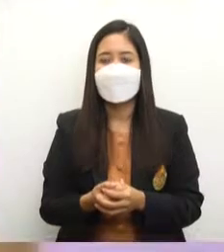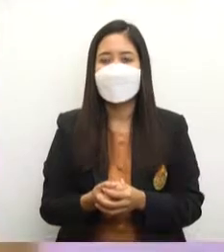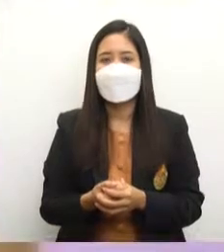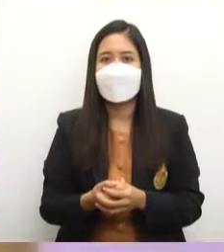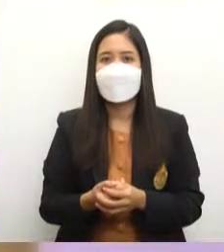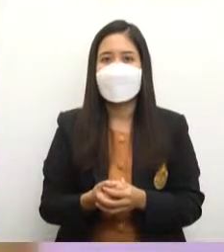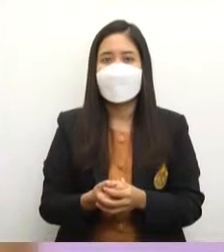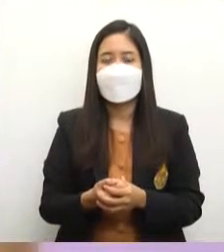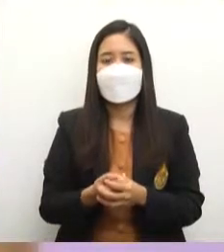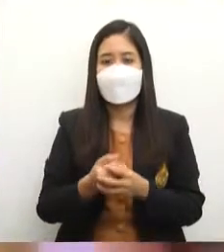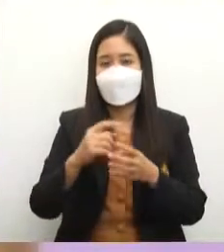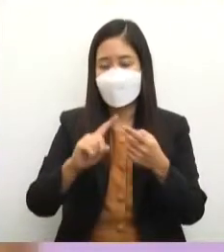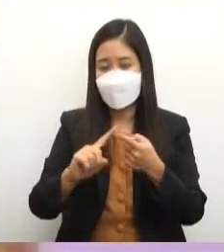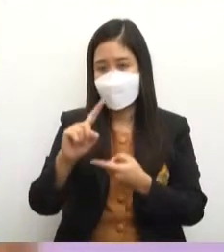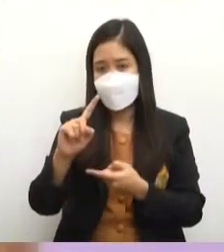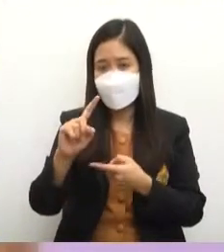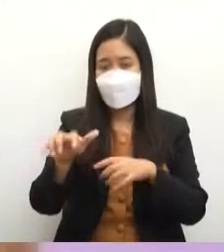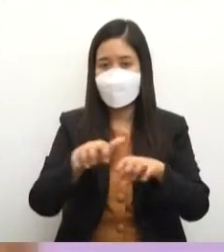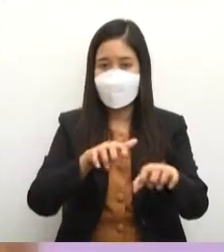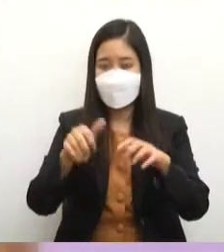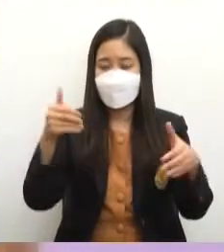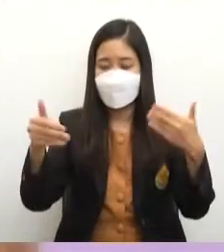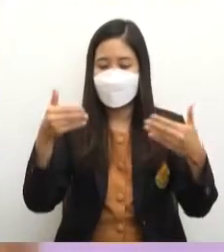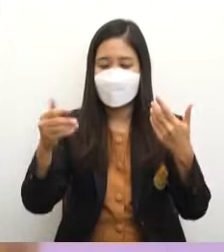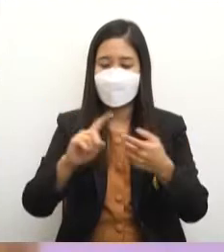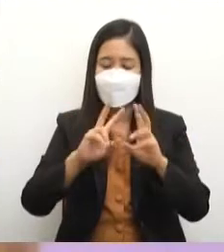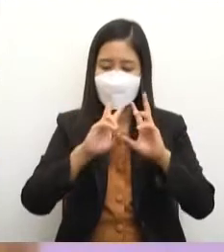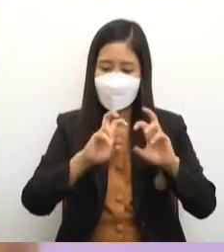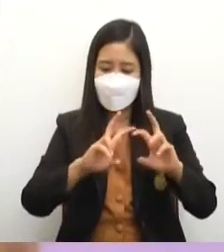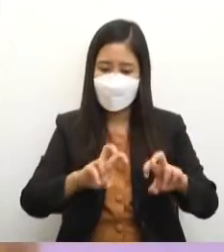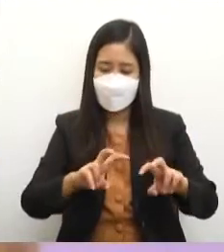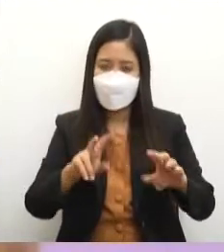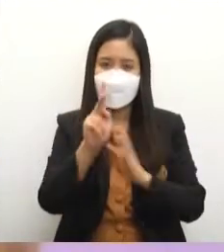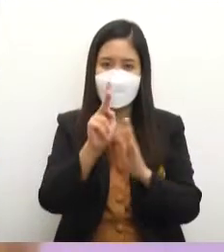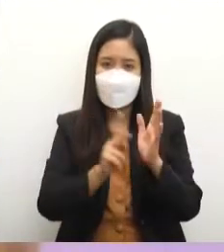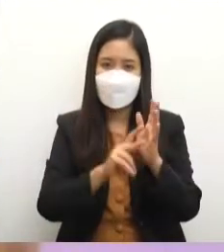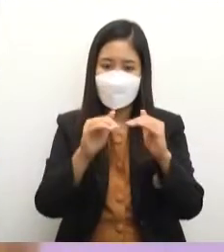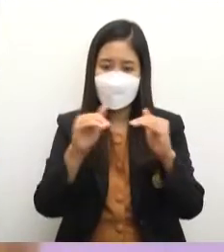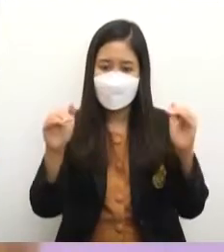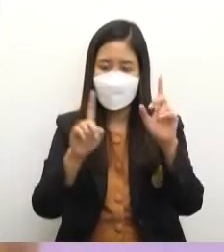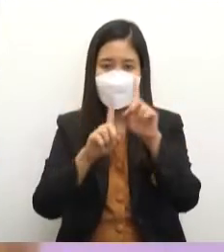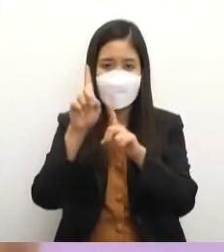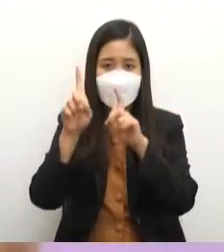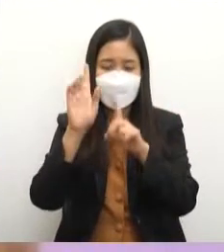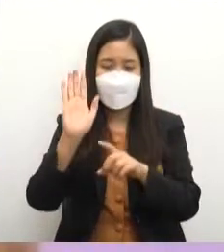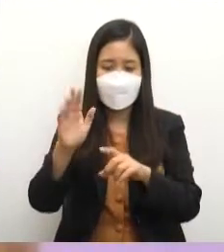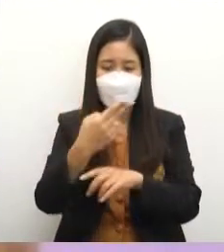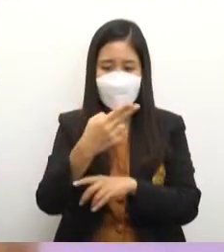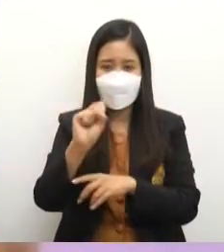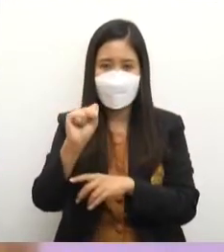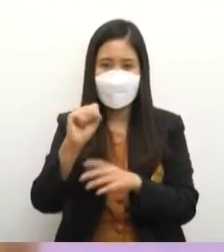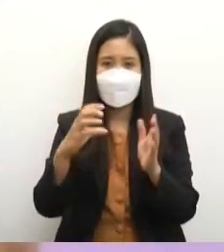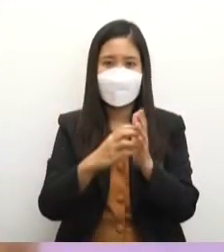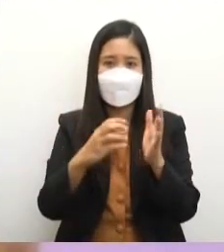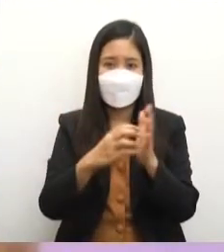ขั้นตอนแรกนะคะเราได้มีการวิเคราะห์มาตรฐานการเรียนรู้และตัวชี้วัดตามหลักสูตรแกนกลางน